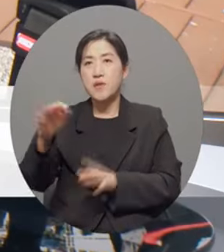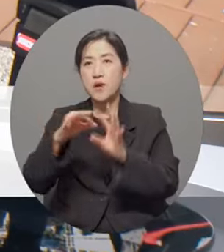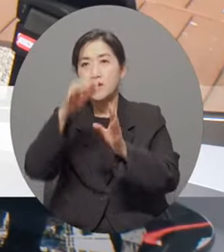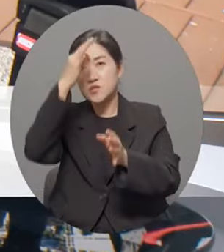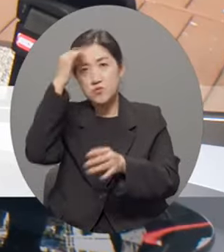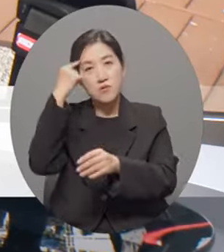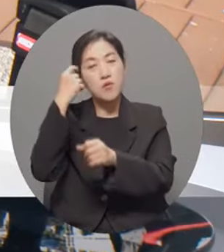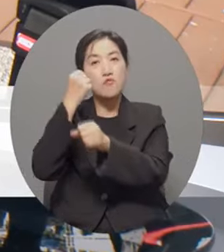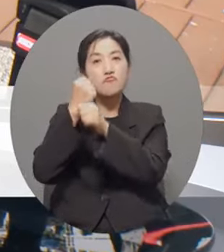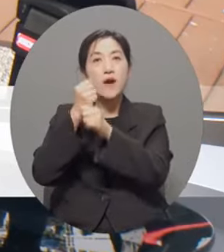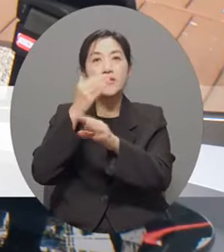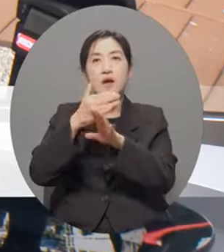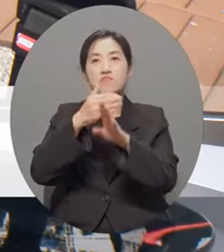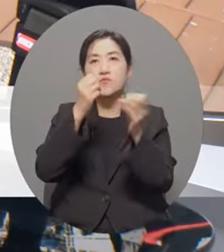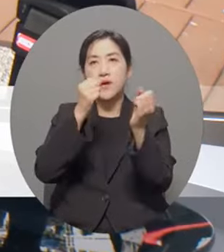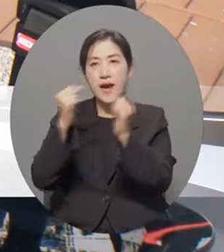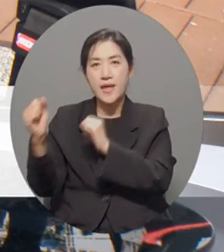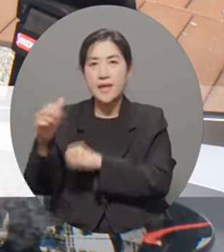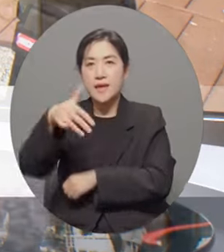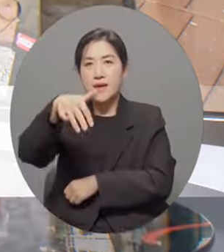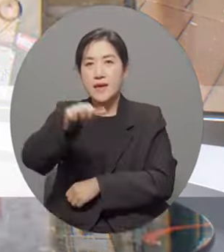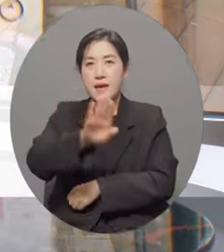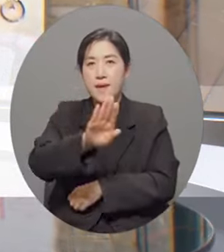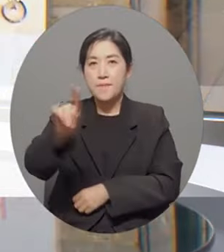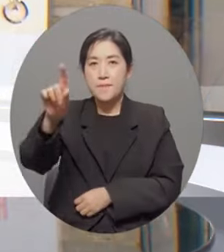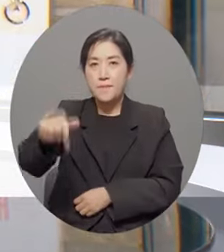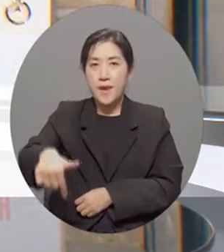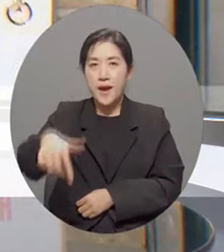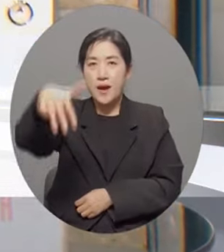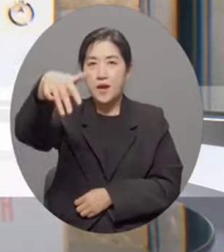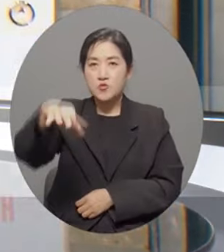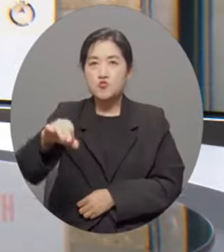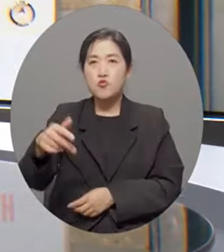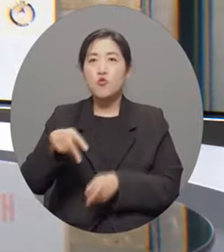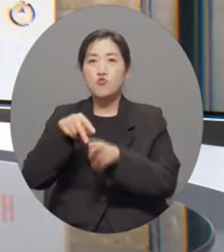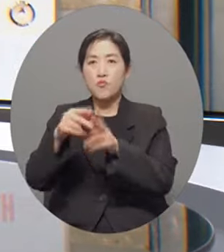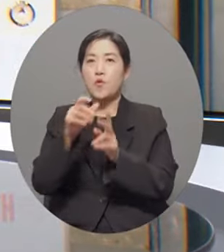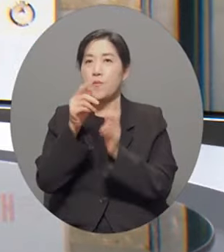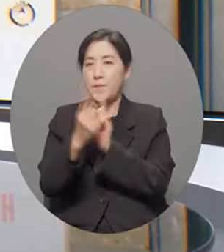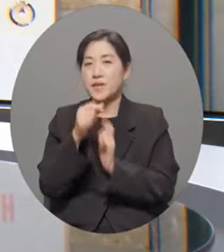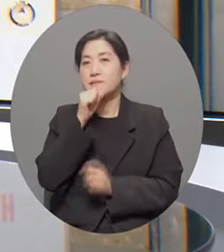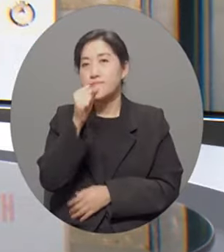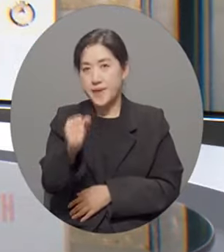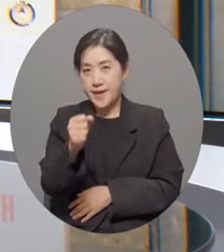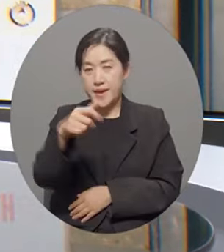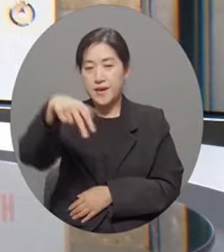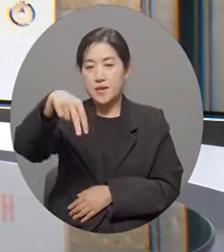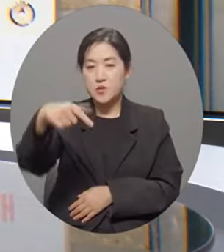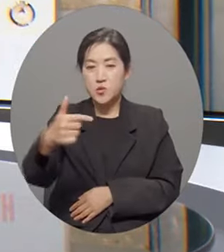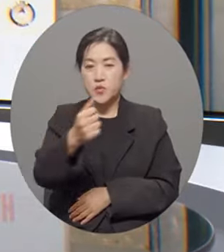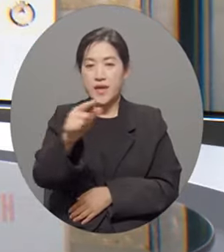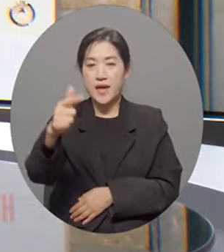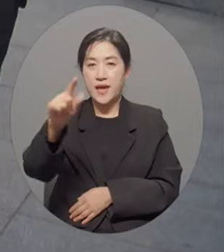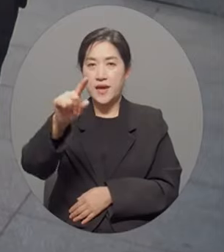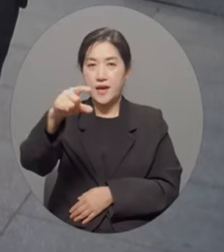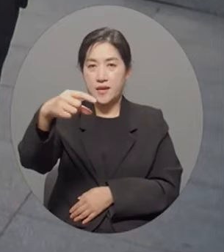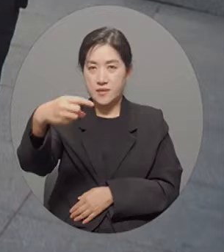기술을 연구하다가 탈북을 한 박충권 후보를 만나봤습니다. 손하늘 기자의 보도 보시겠습니다.